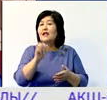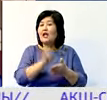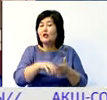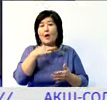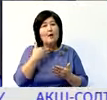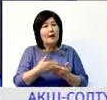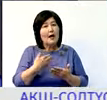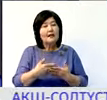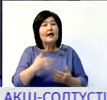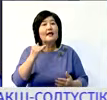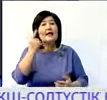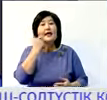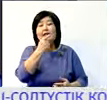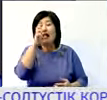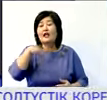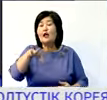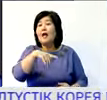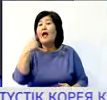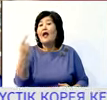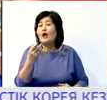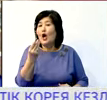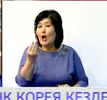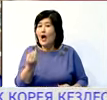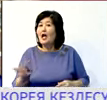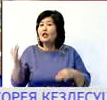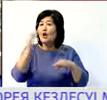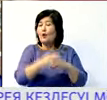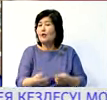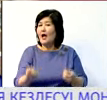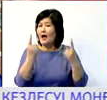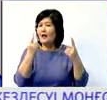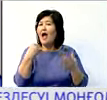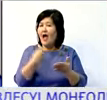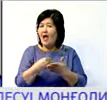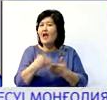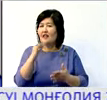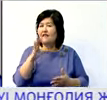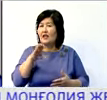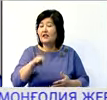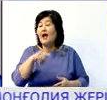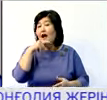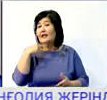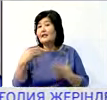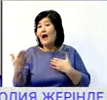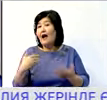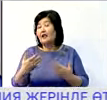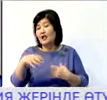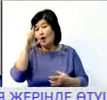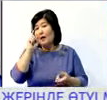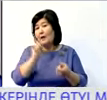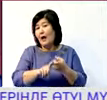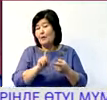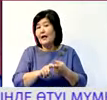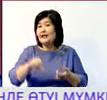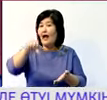көп. Мәселен, Италия еліміздің экономикасына қаржы құйып отырған ірі инвесторлардың бірі. Ресеймен арадағы қатынас мемлекет аралық